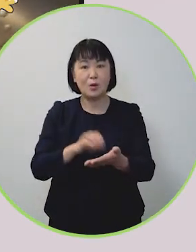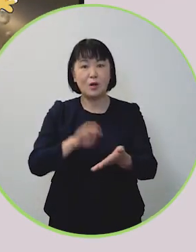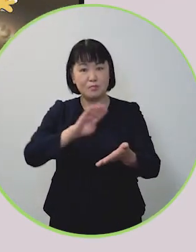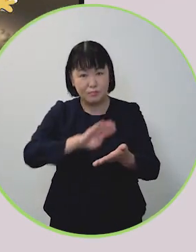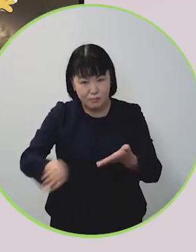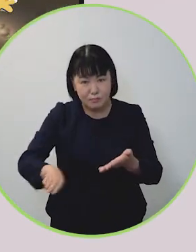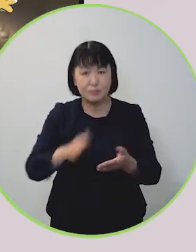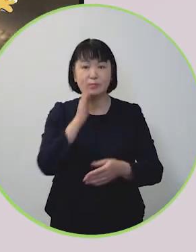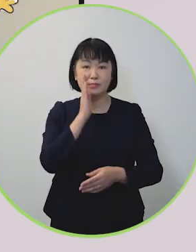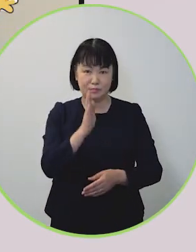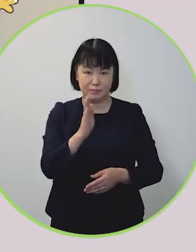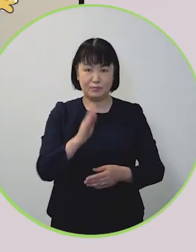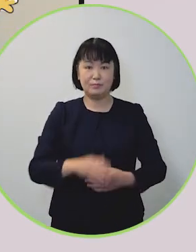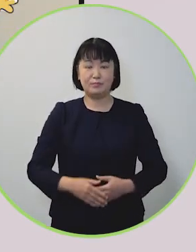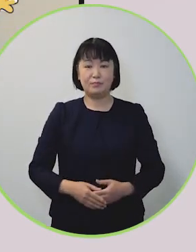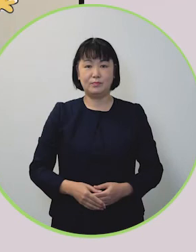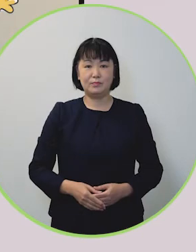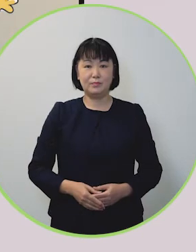てね